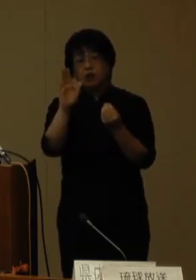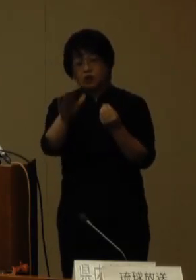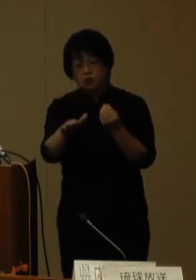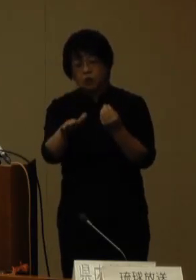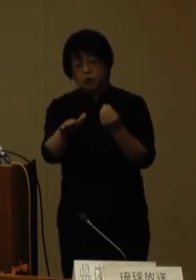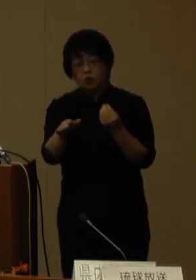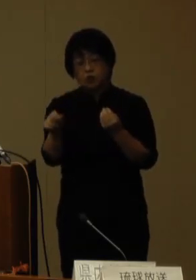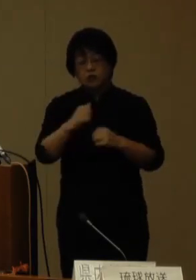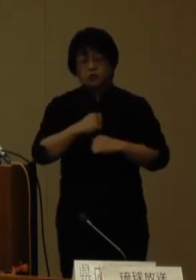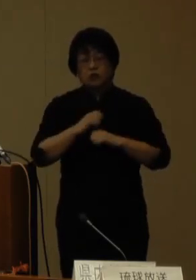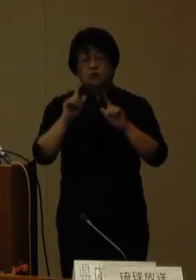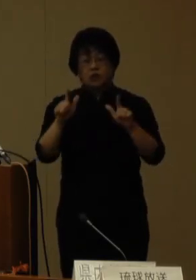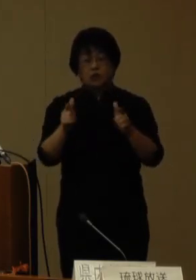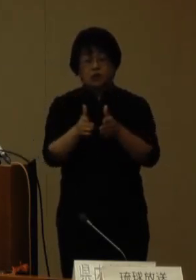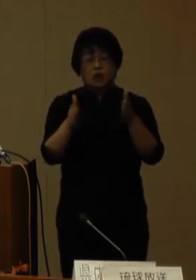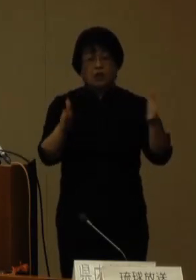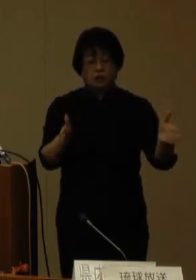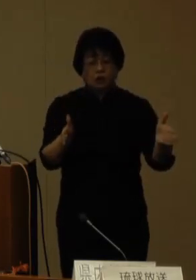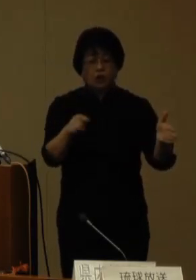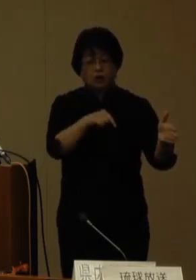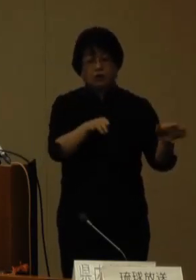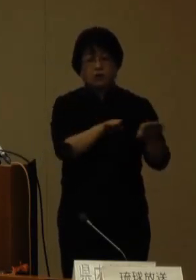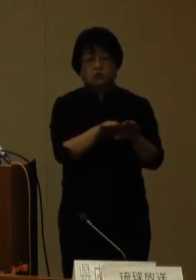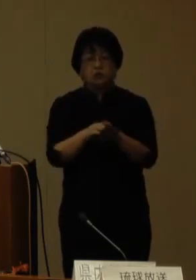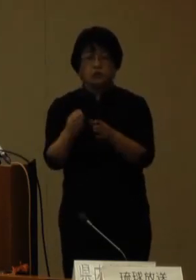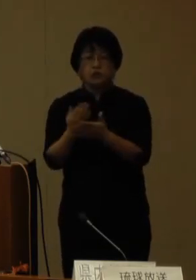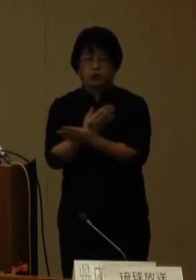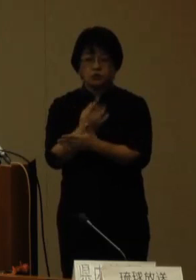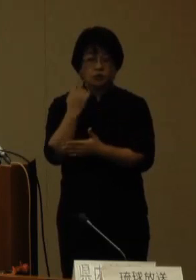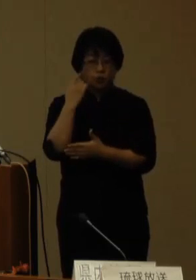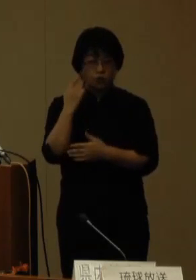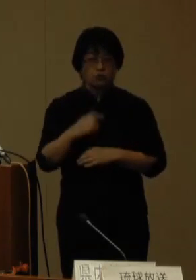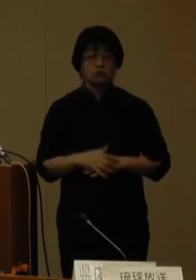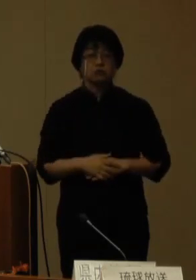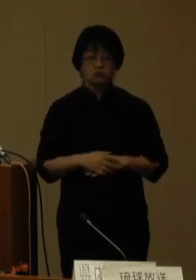の緊急事態宣言の期間中は原則休止ということになります。